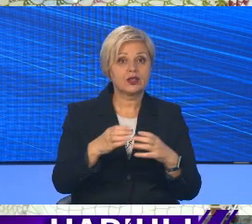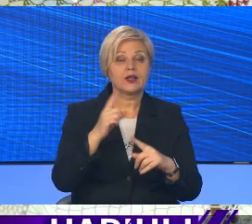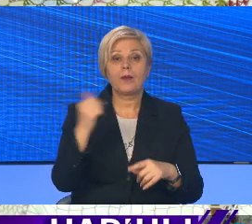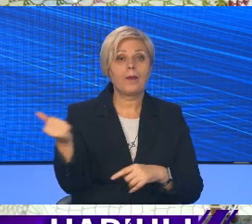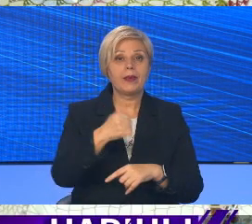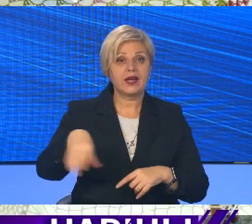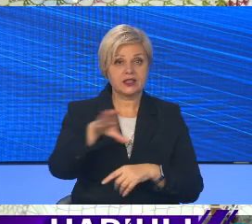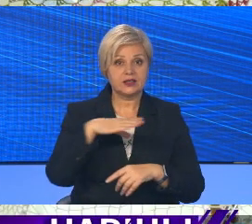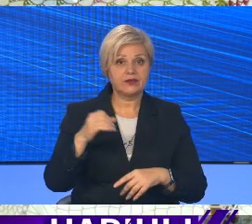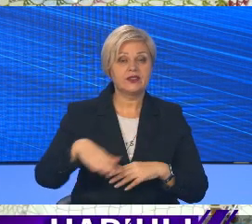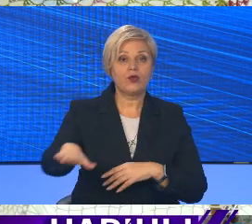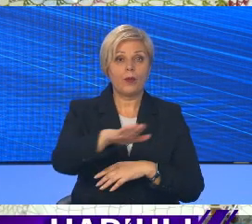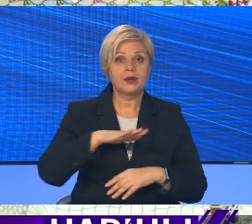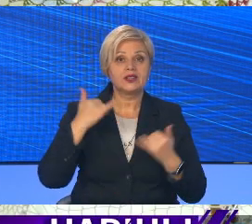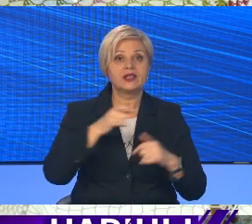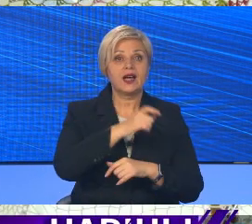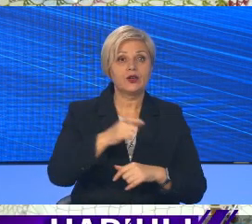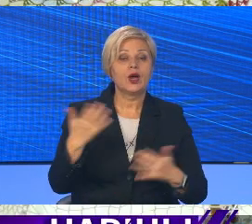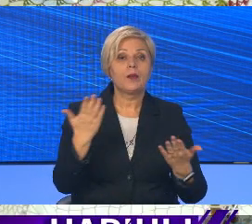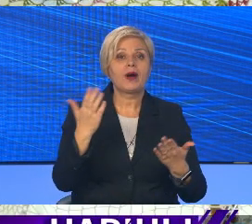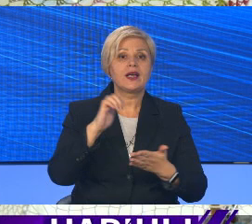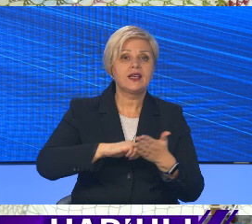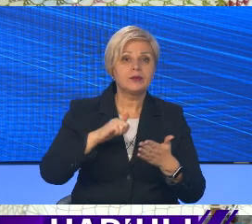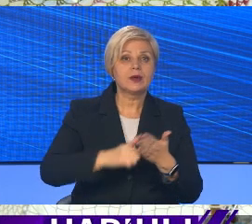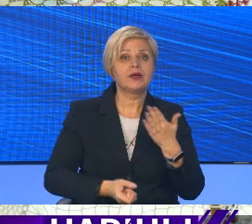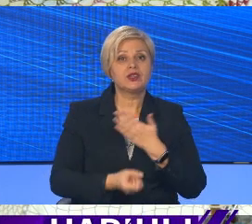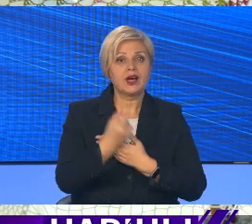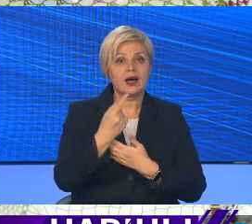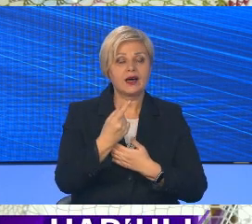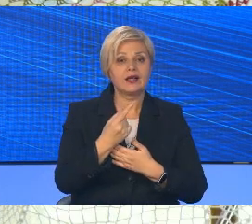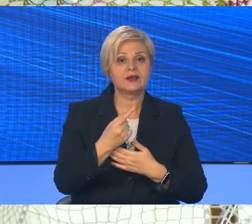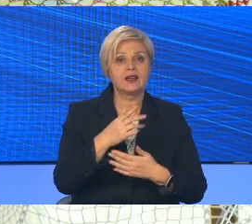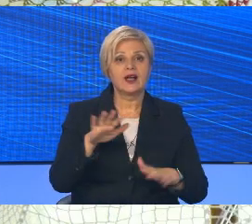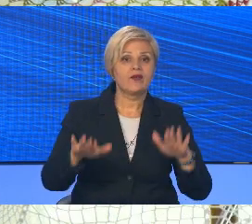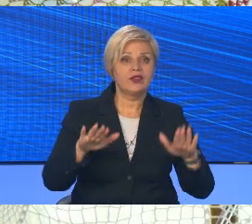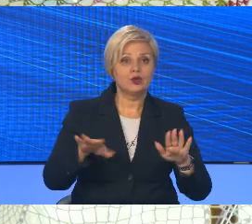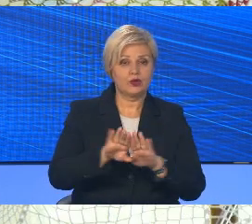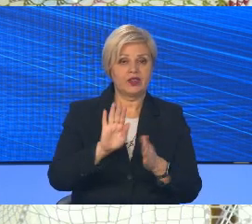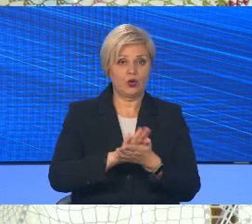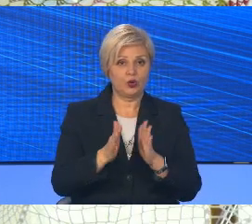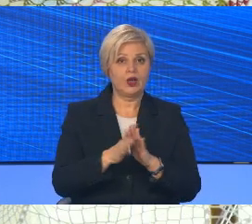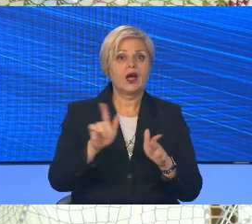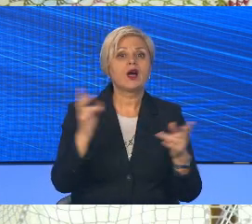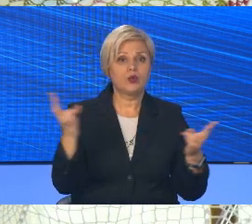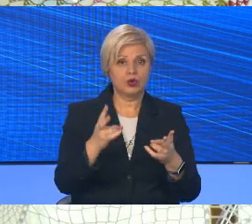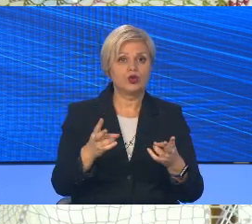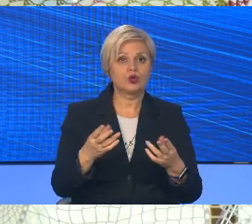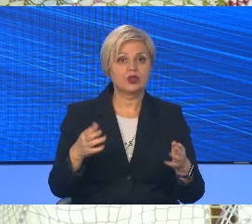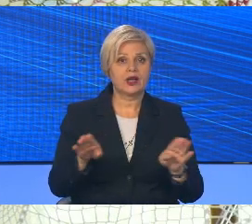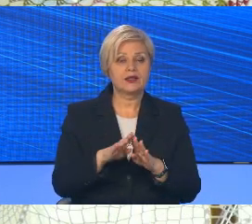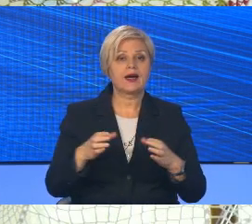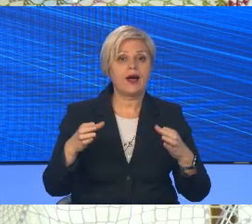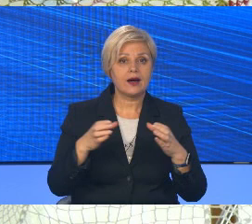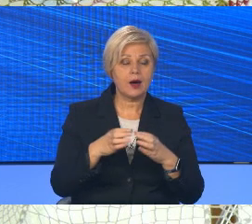всего площадка для людей, по каким-то причинам оказались, знаете, такой неустойчивой ситуации, да, кому нужна какая-то вот